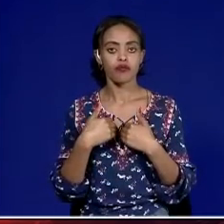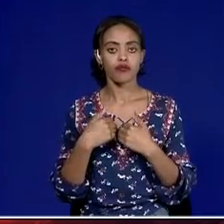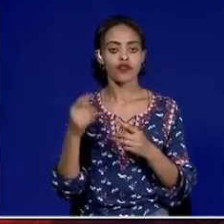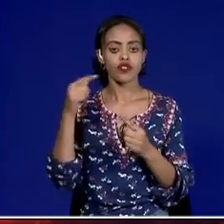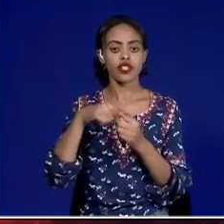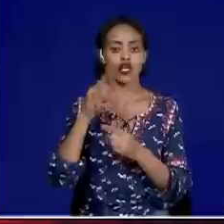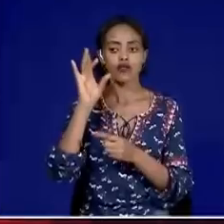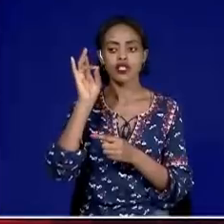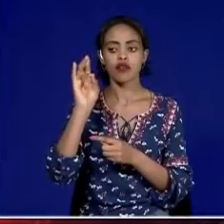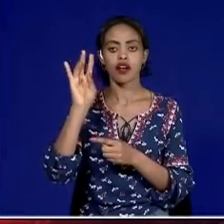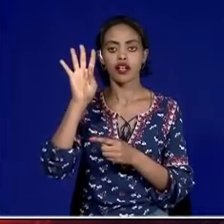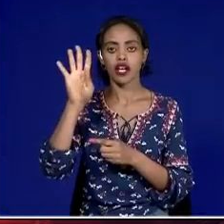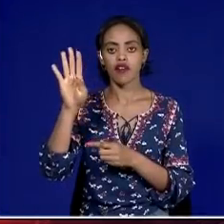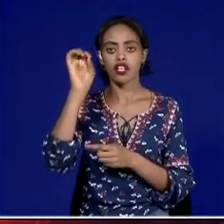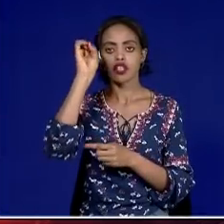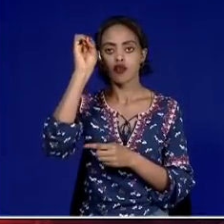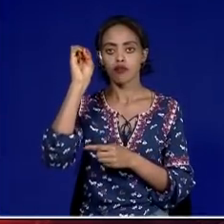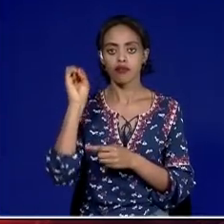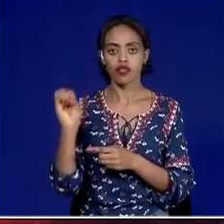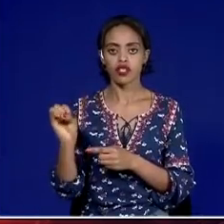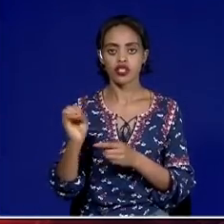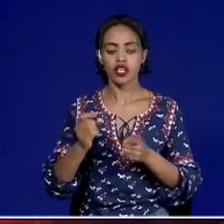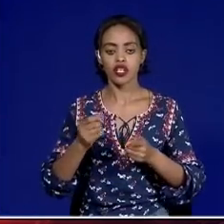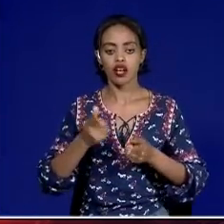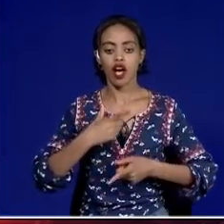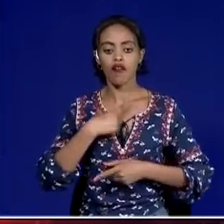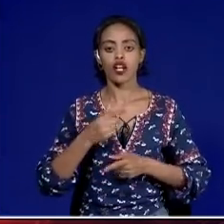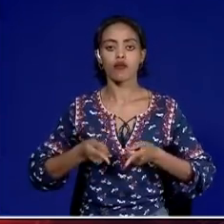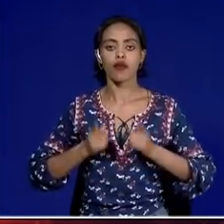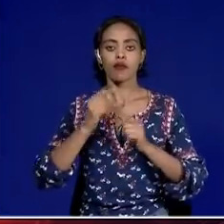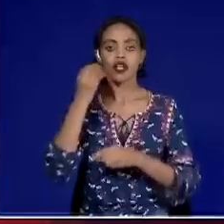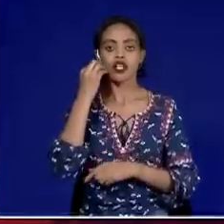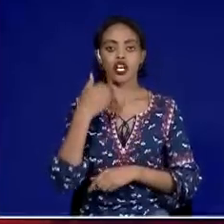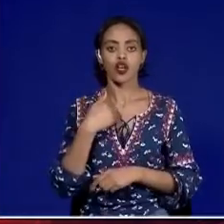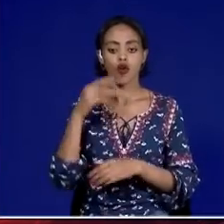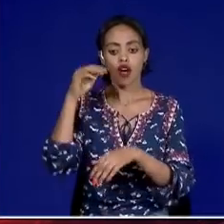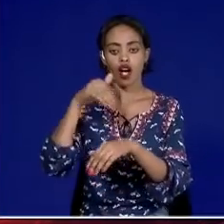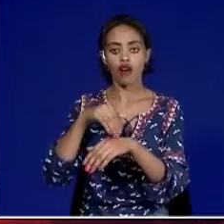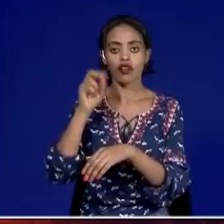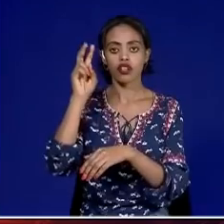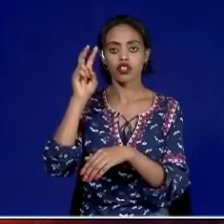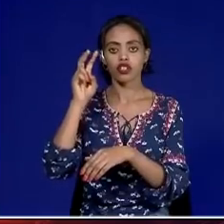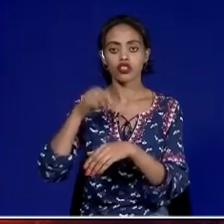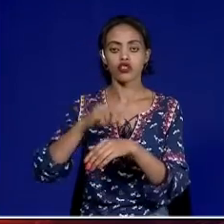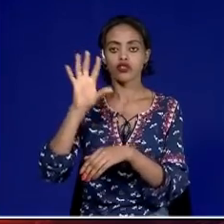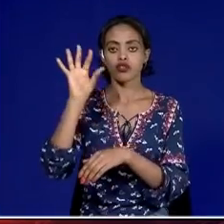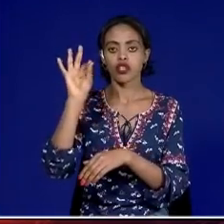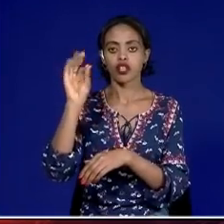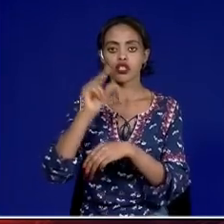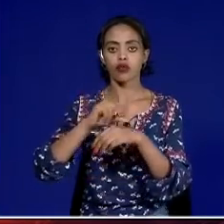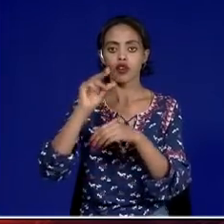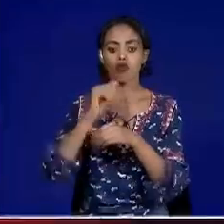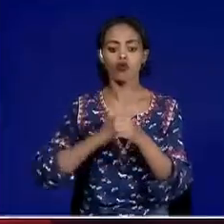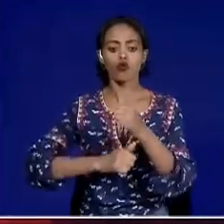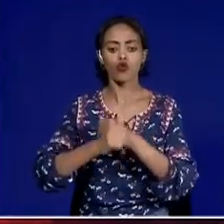ناب 74% أبالنا من برغزالو أب كل تشحن شعاتن بيراو خلا مقصد قرأي قودة